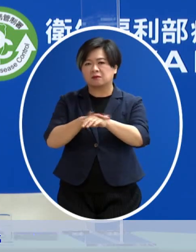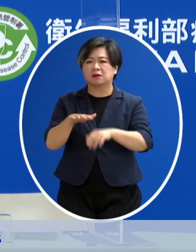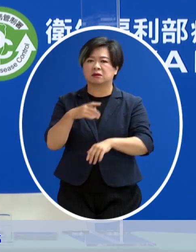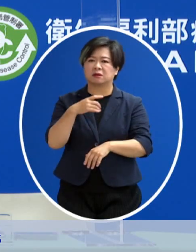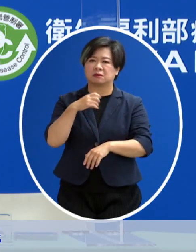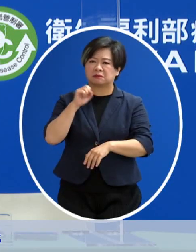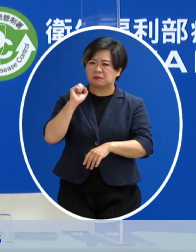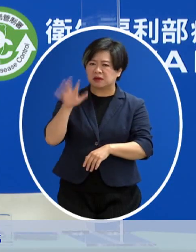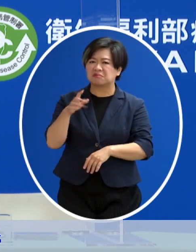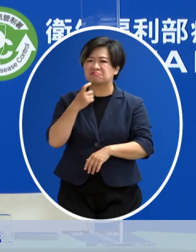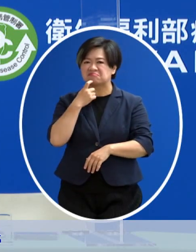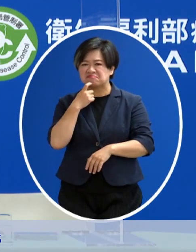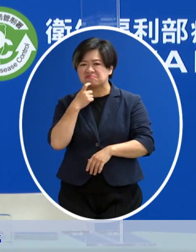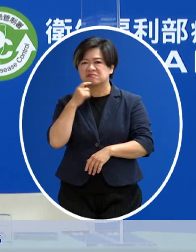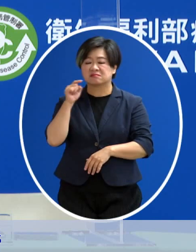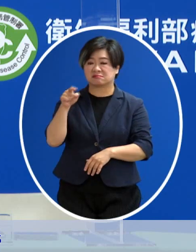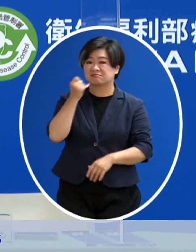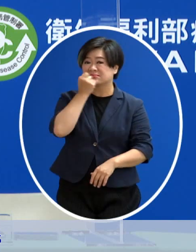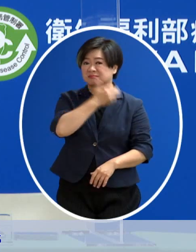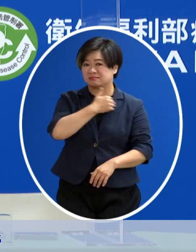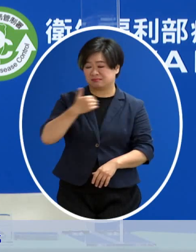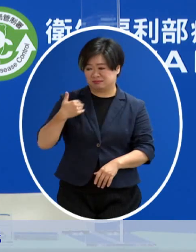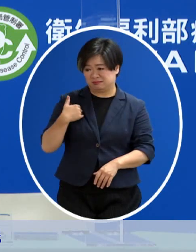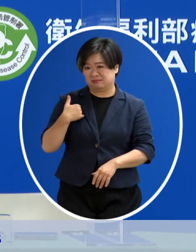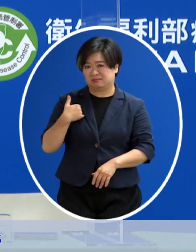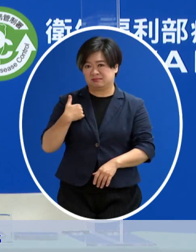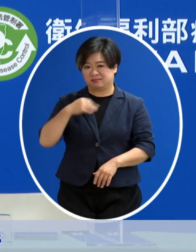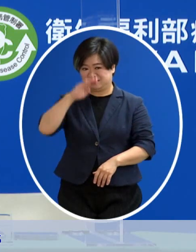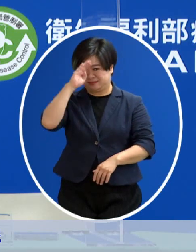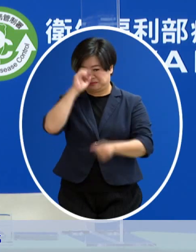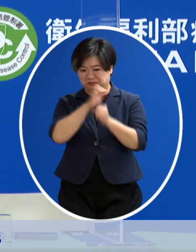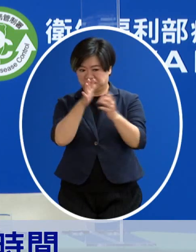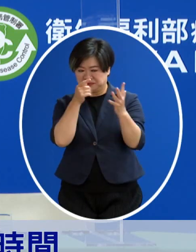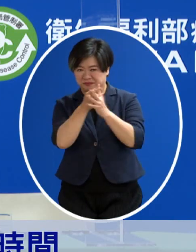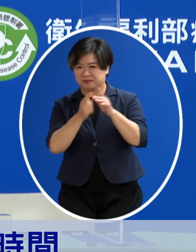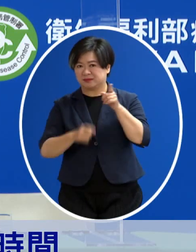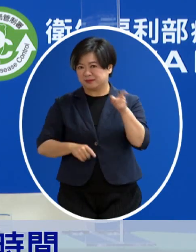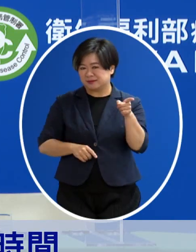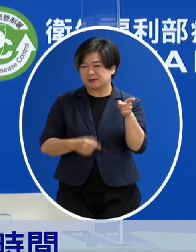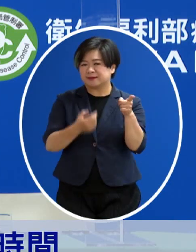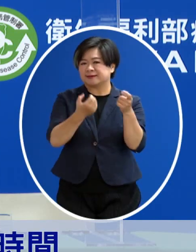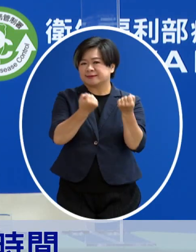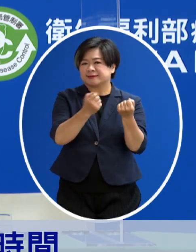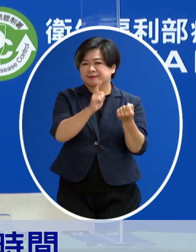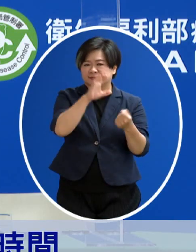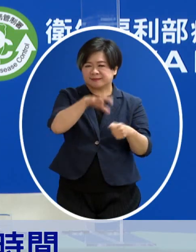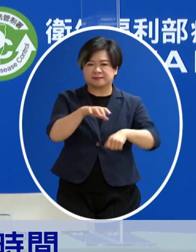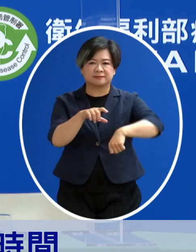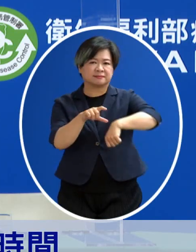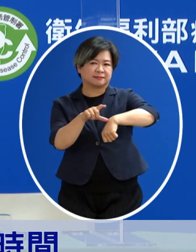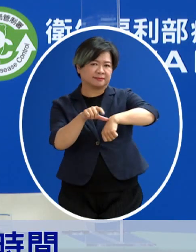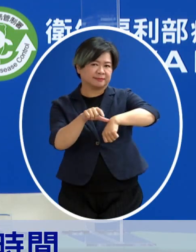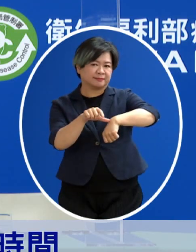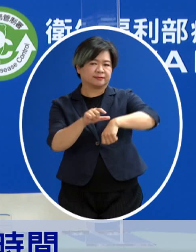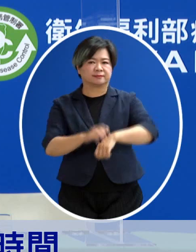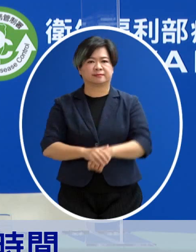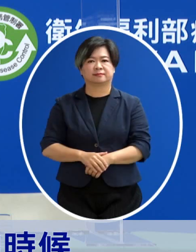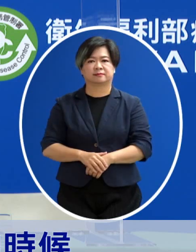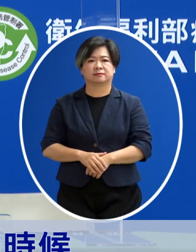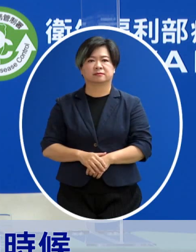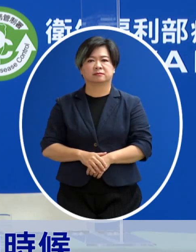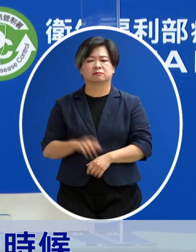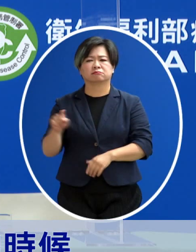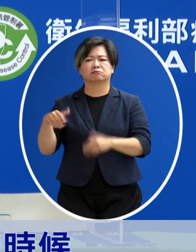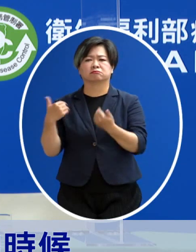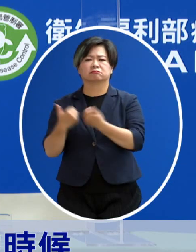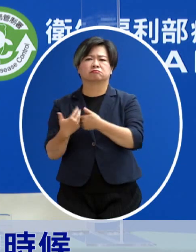能是跟这个接确诊者是在什么地方、什么时间。那其实你反过来